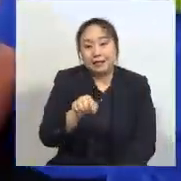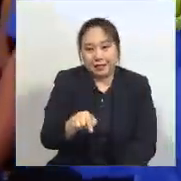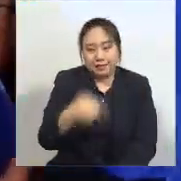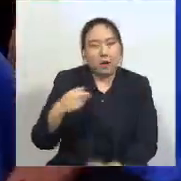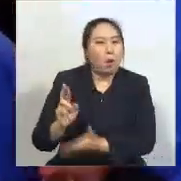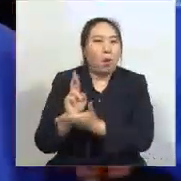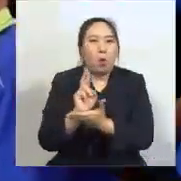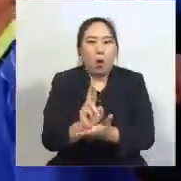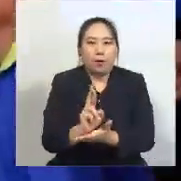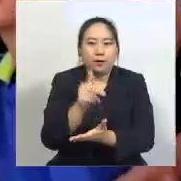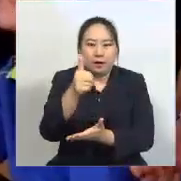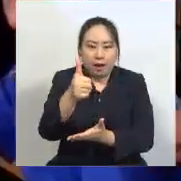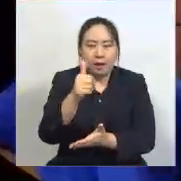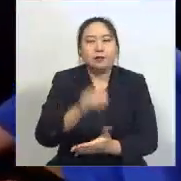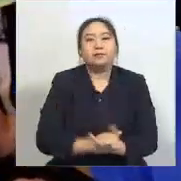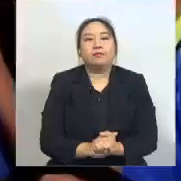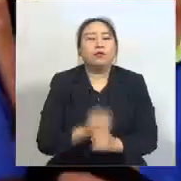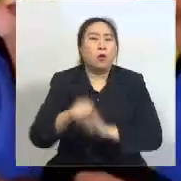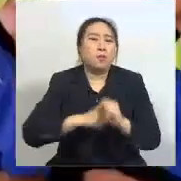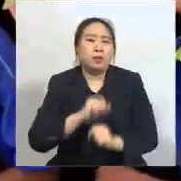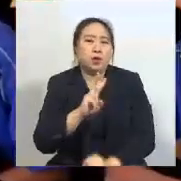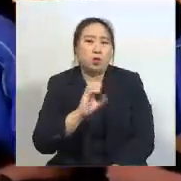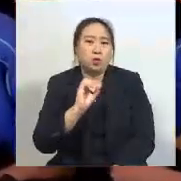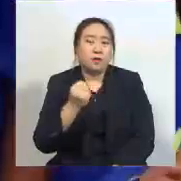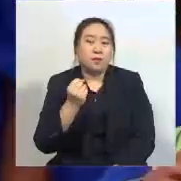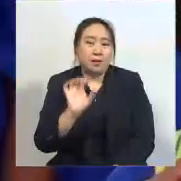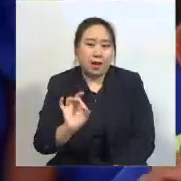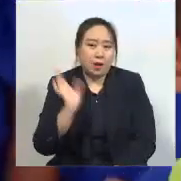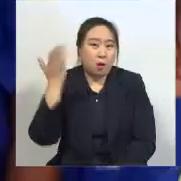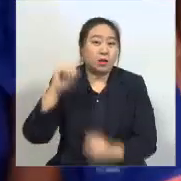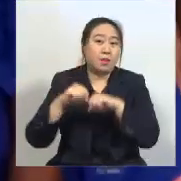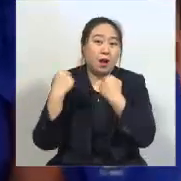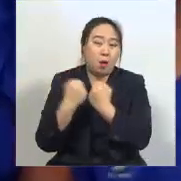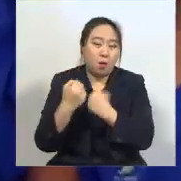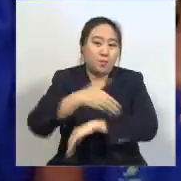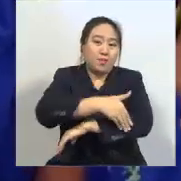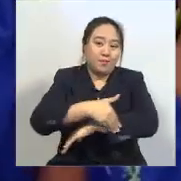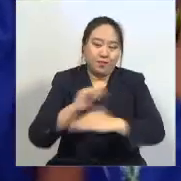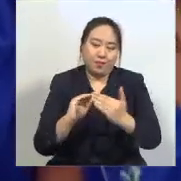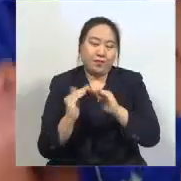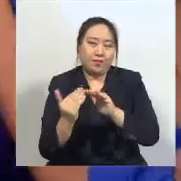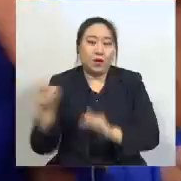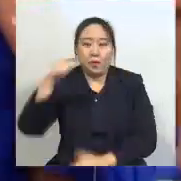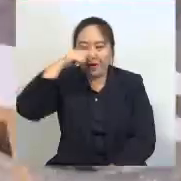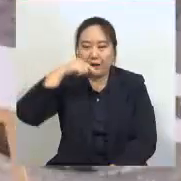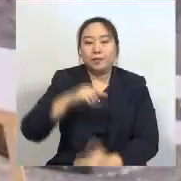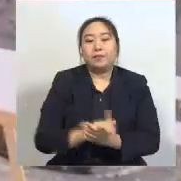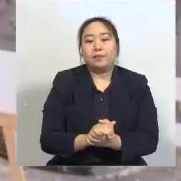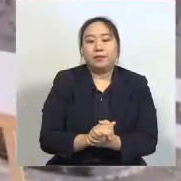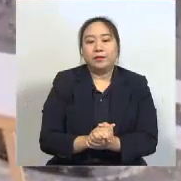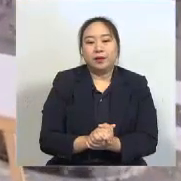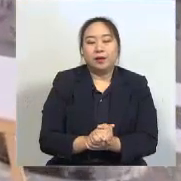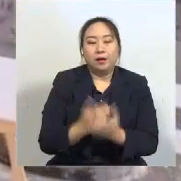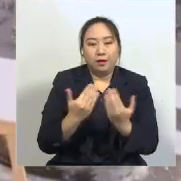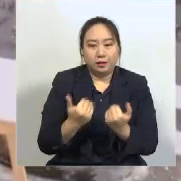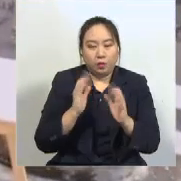ายังได้รับรางวัลทาราอวอร์ด2018ด้วยจากสมาคมภูมิสถาปนิกแห่งประเทศไทยนะคะทางด้านนางสาวนรมนพลดงนอกสถาปนิกโ